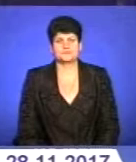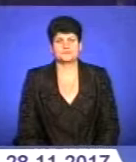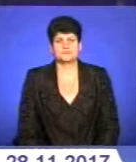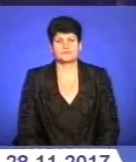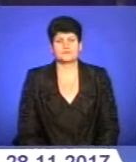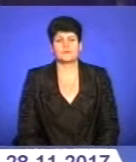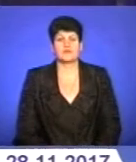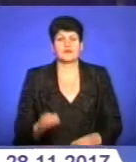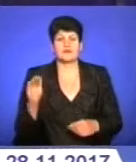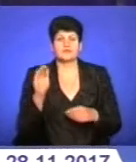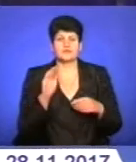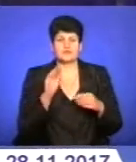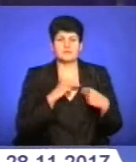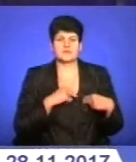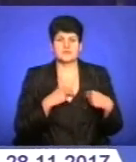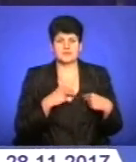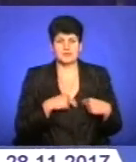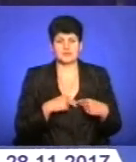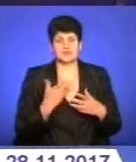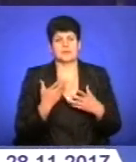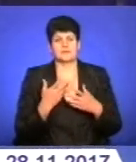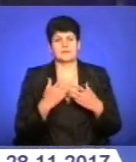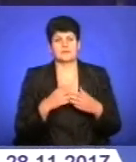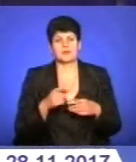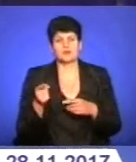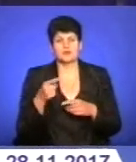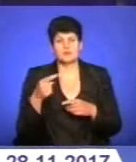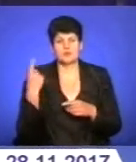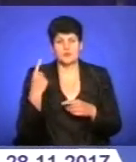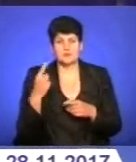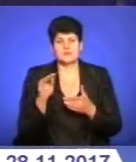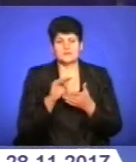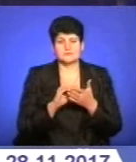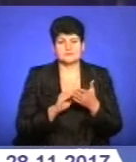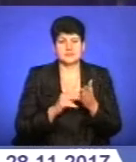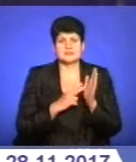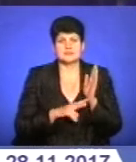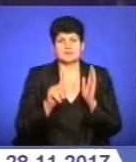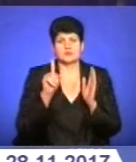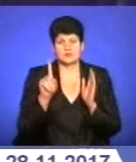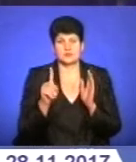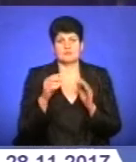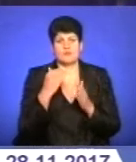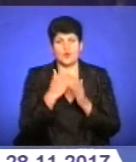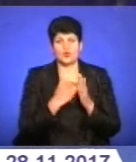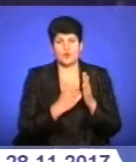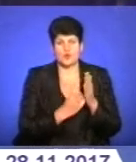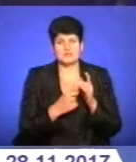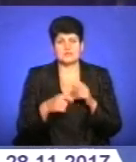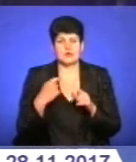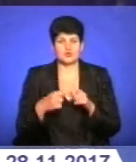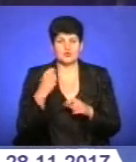Від жовтня працівники управління Державної міграційної служби в Тернопільській області склали 71 адмінпротокол за порушення